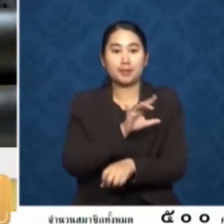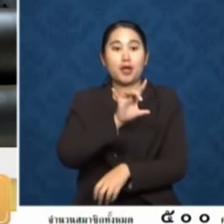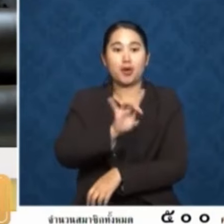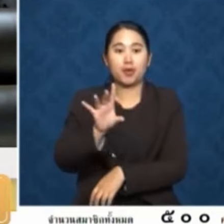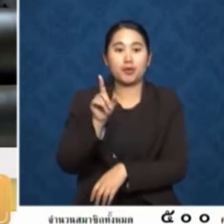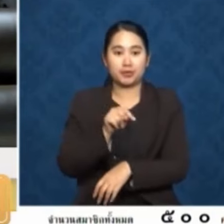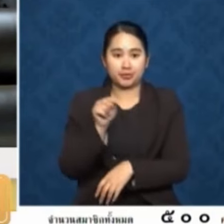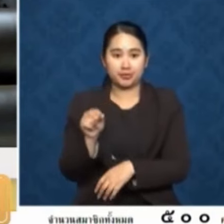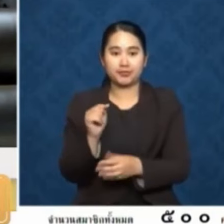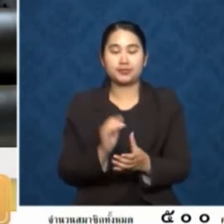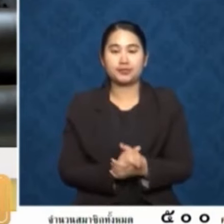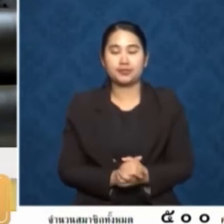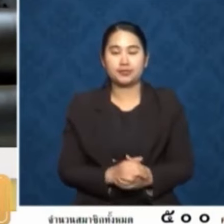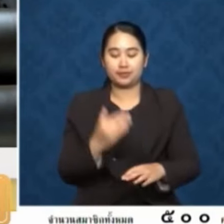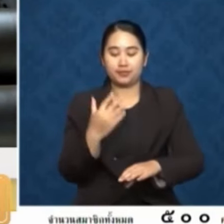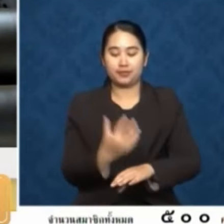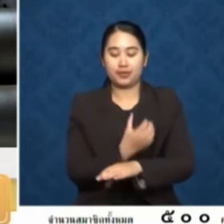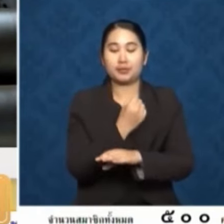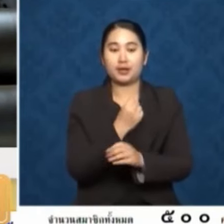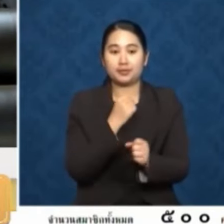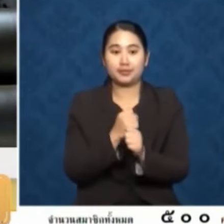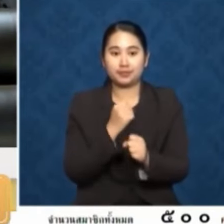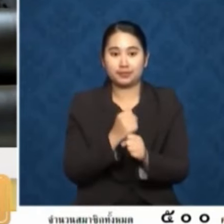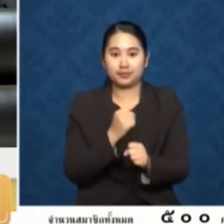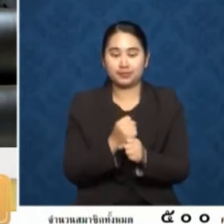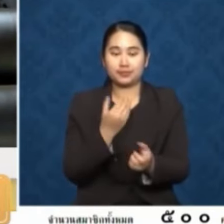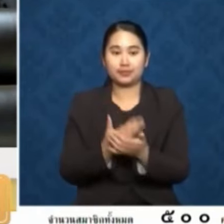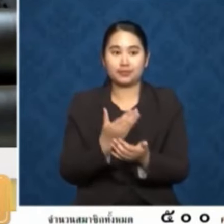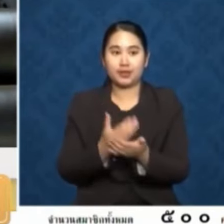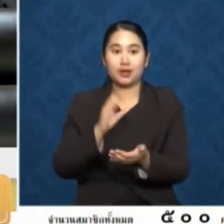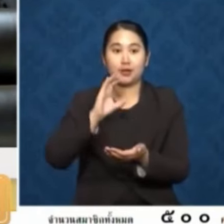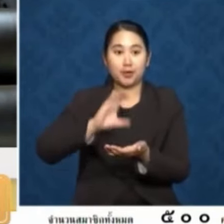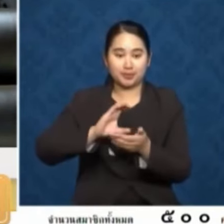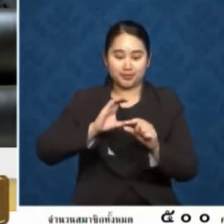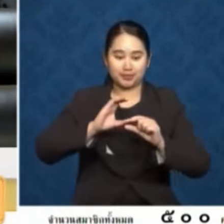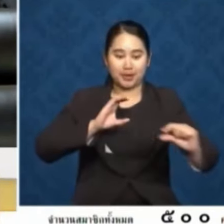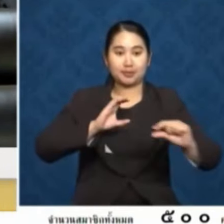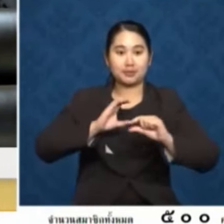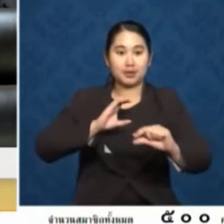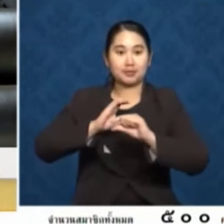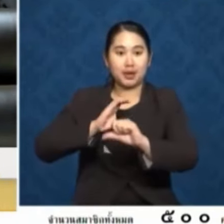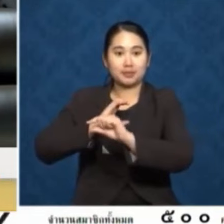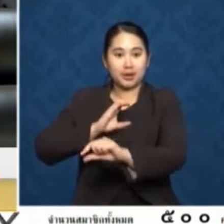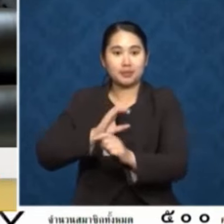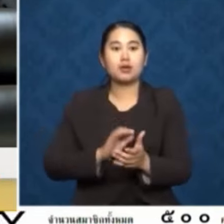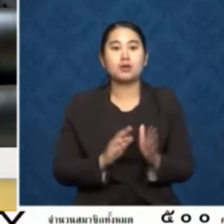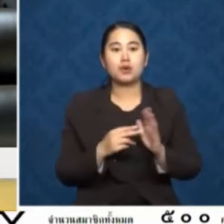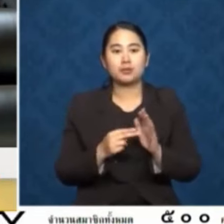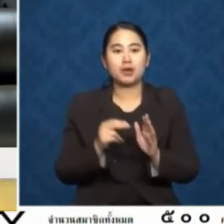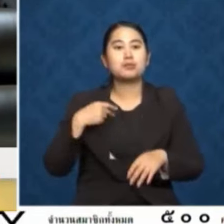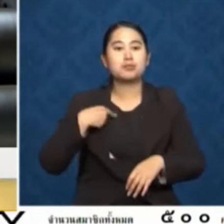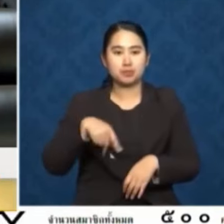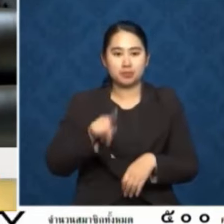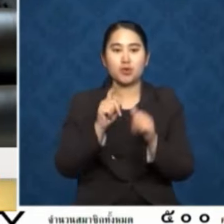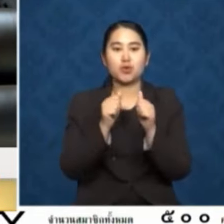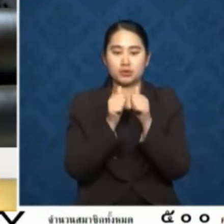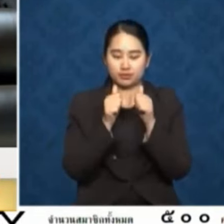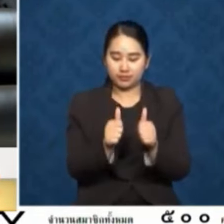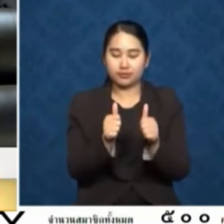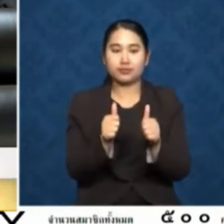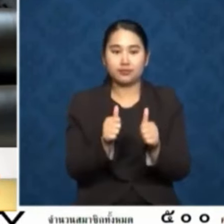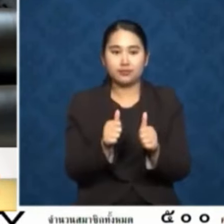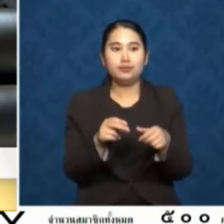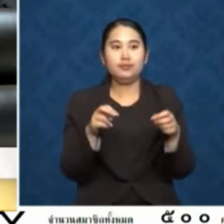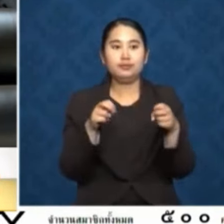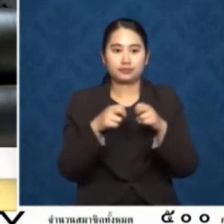ศไทยเอาอำนาจและงบประมาณใกล้ประชาชนที่สุดแล้วครับจะเกิดประโยชน์มากที่สุดจะ